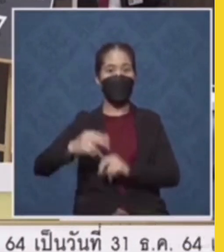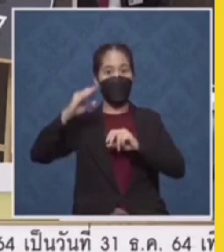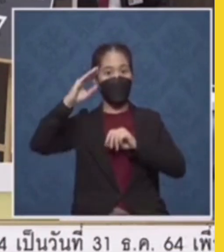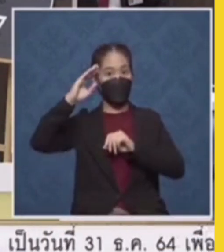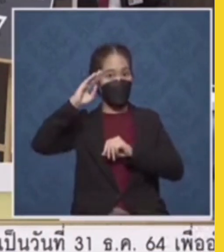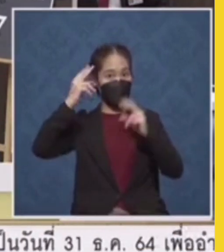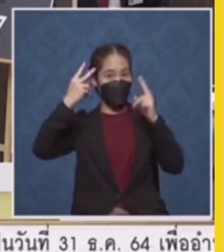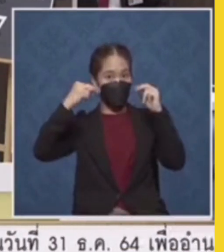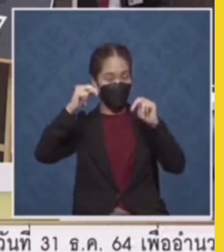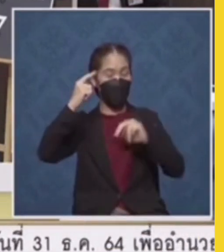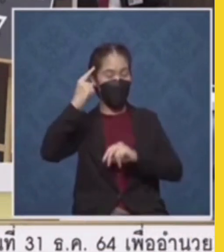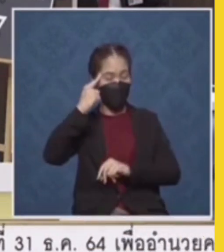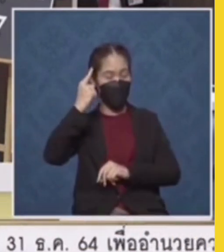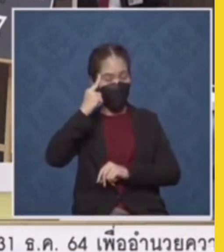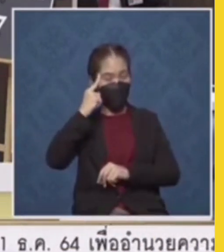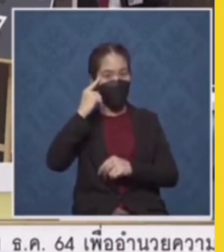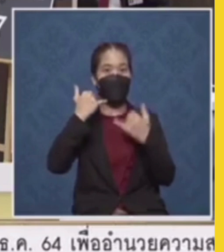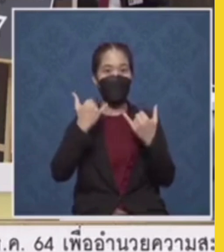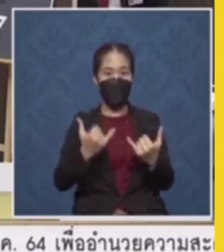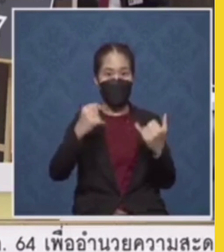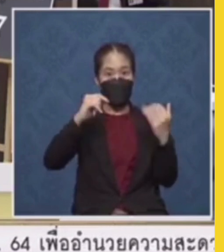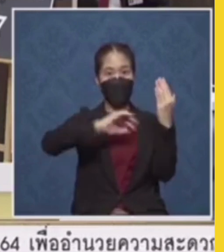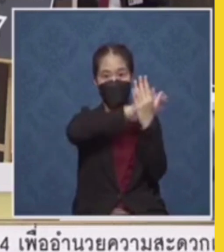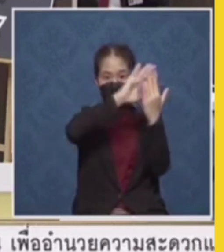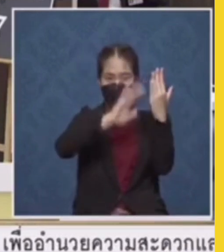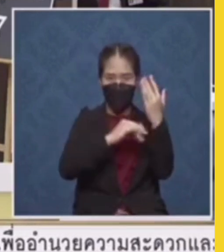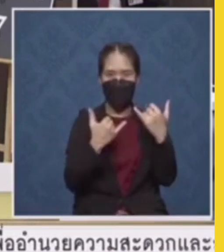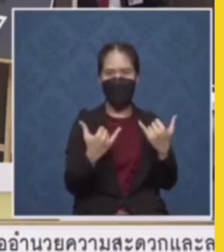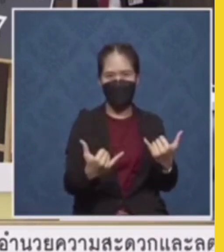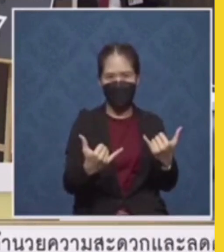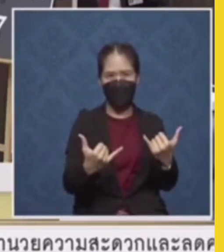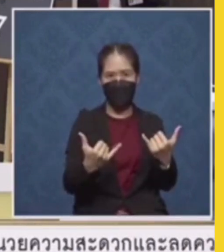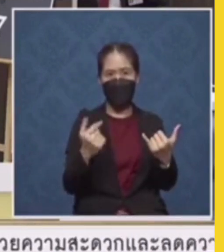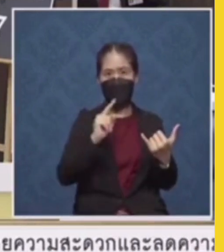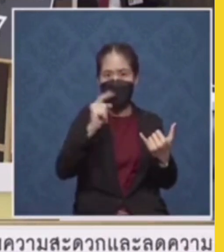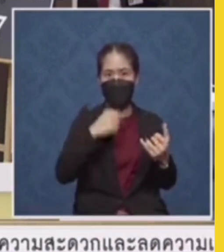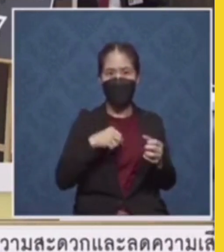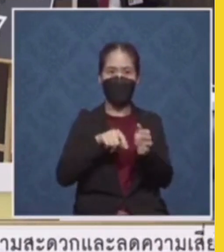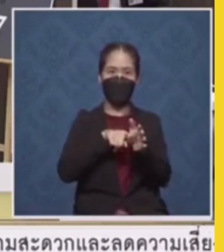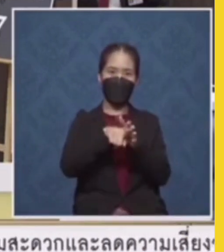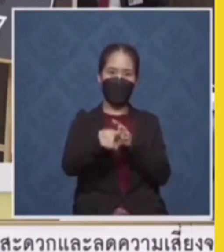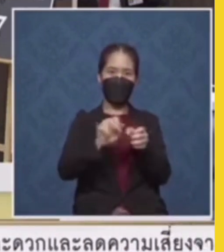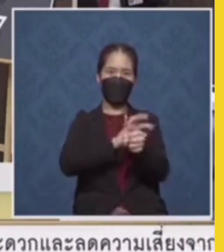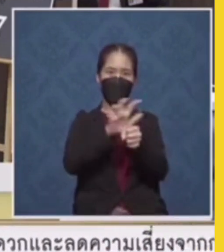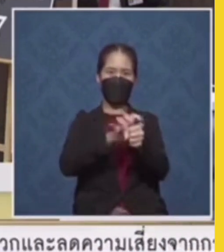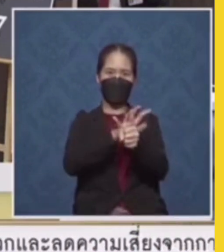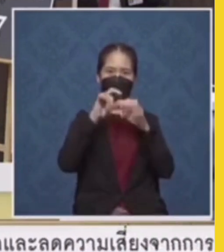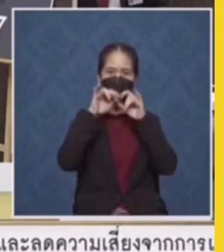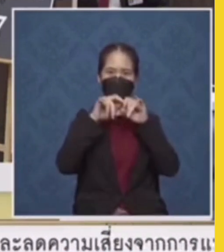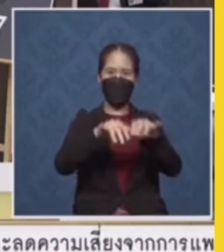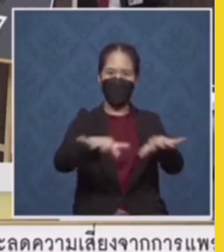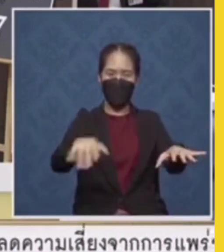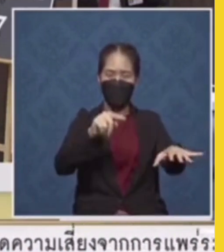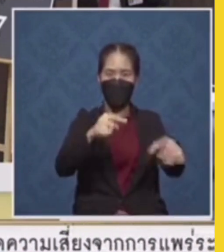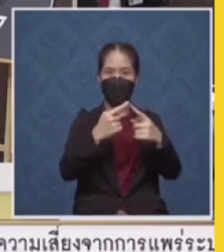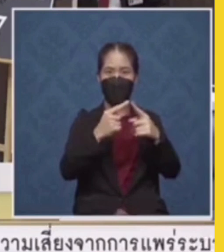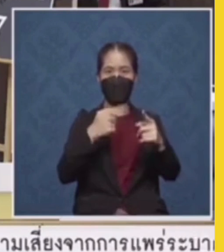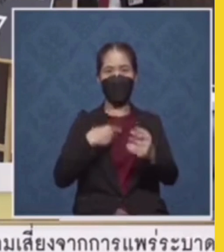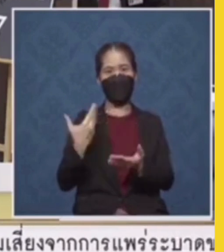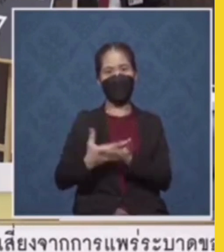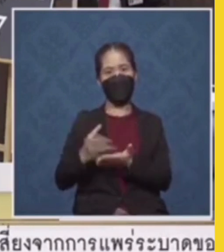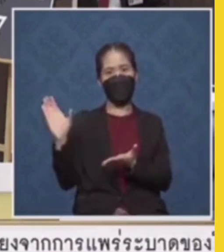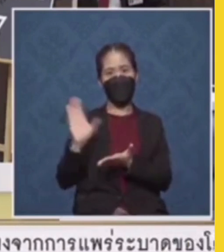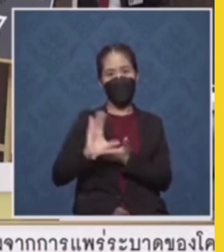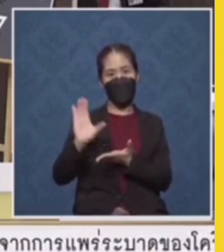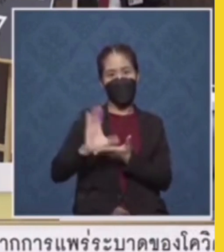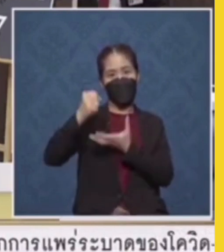ารู้ดีวาวนนี้ประเทศอยู่ในภาวะของสงคามเชื้อโรคไมใช่สงคามแการสู้รบแต่กลบใช้งบประมาณก